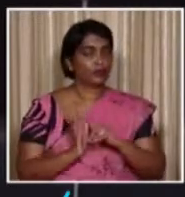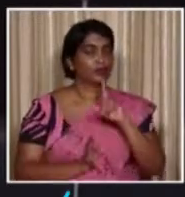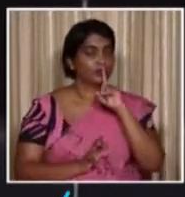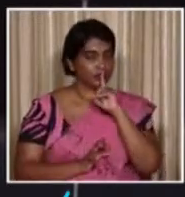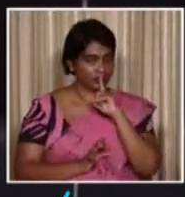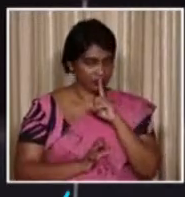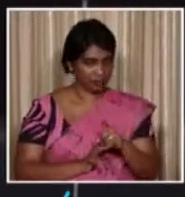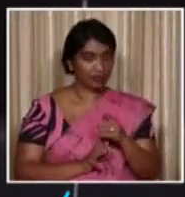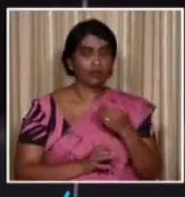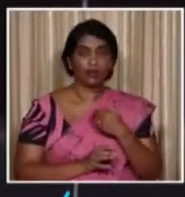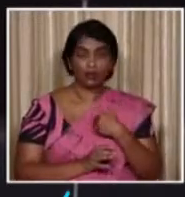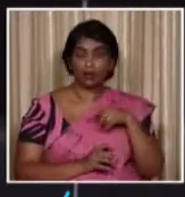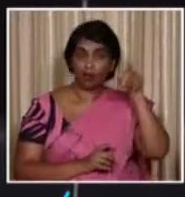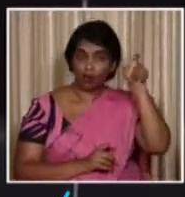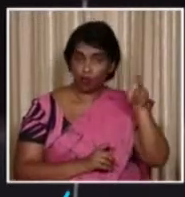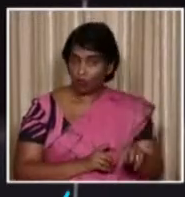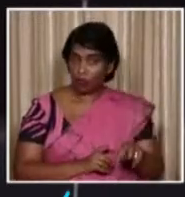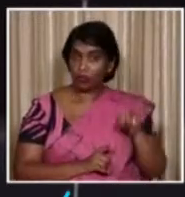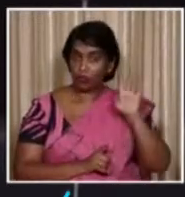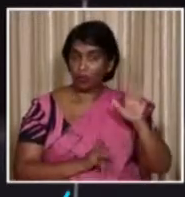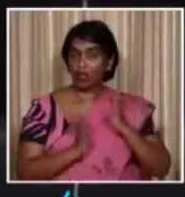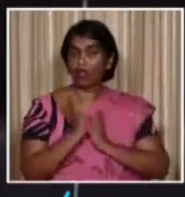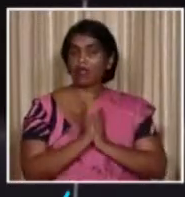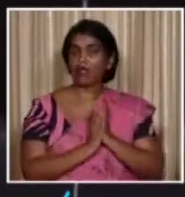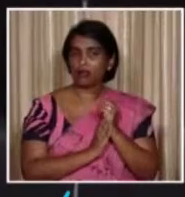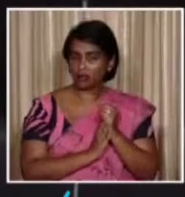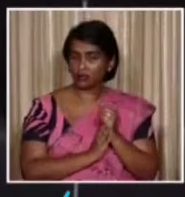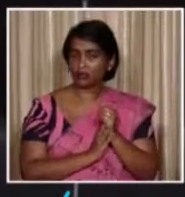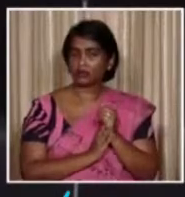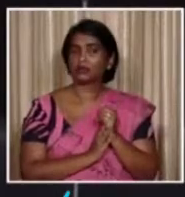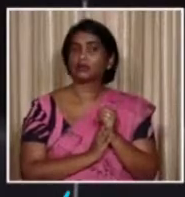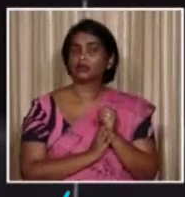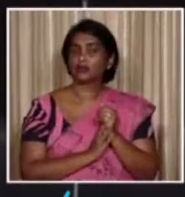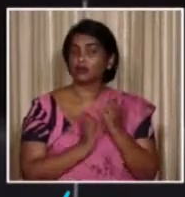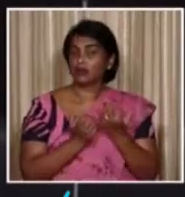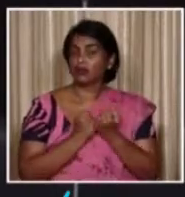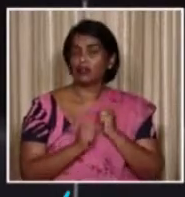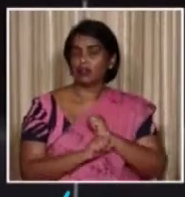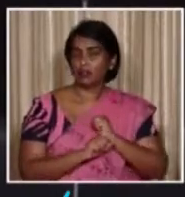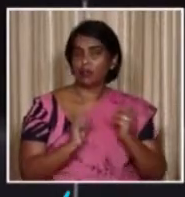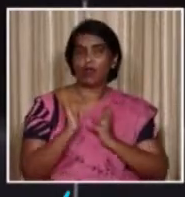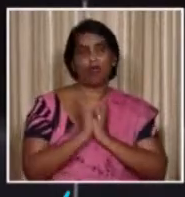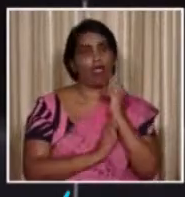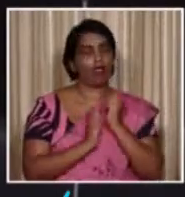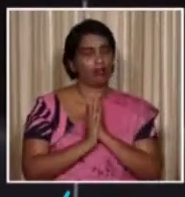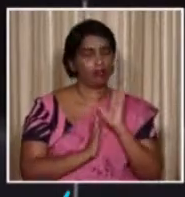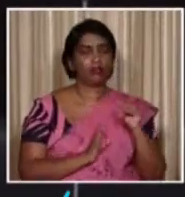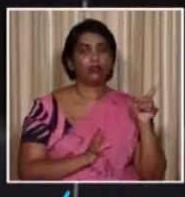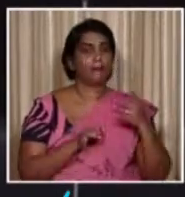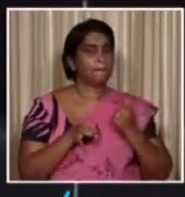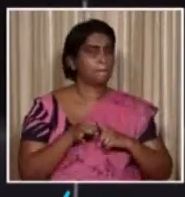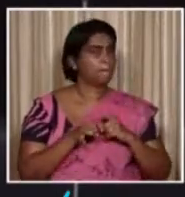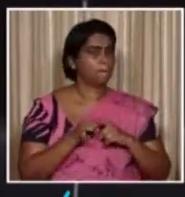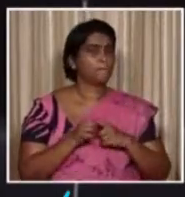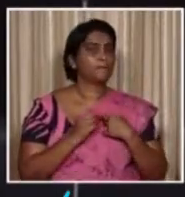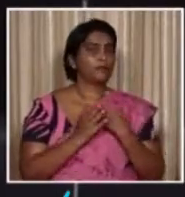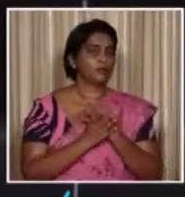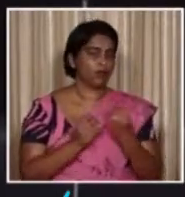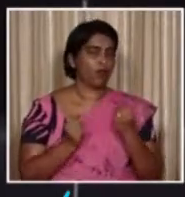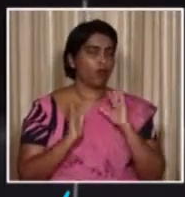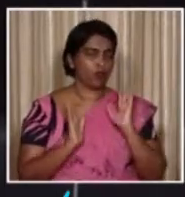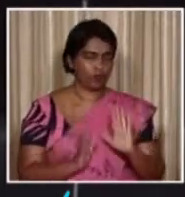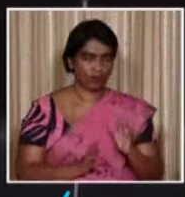තියෙනවා අපේක්ෂකයෙක්ට හිමි අයිති හා හිමි නැති අයිති වාසිකම් මේ ප්‍රශ්නේ අපි විසඳාගත